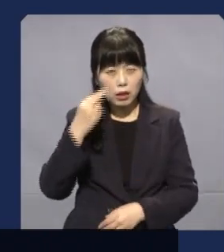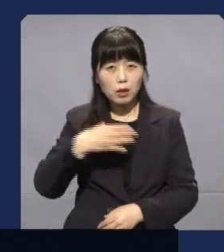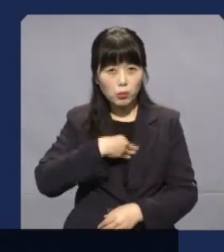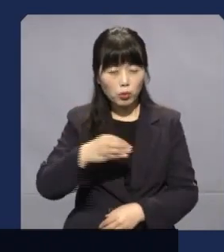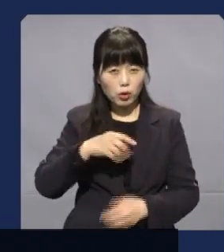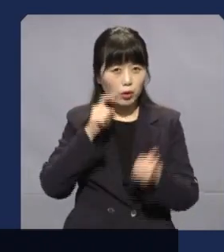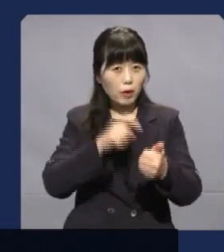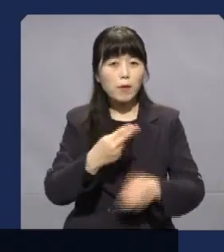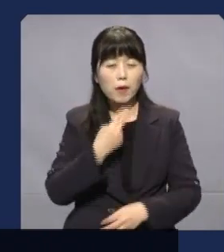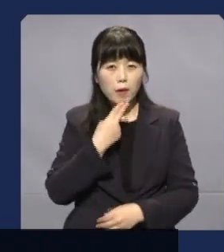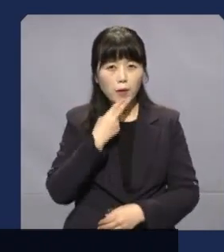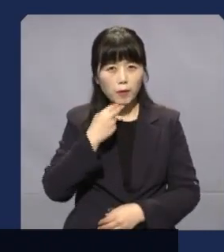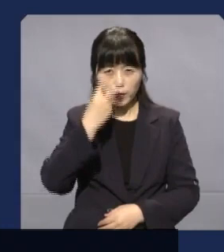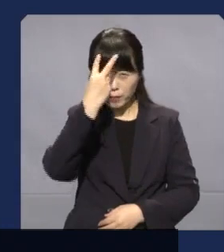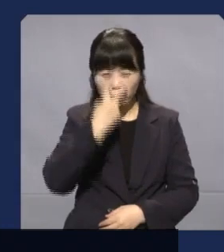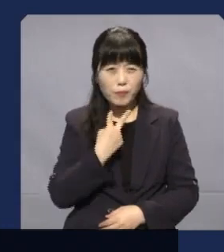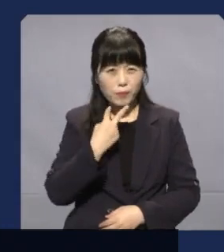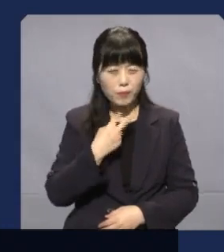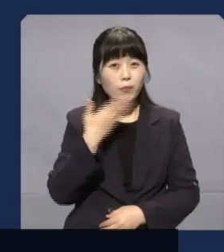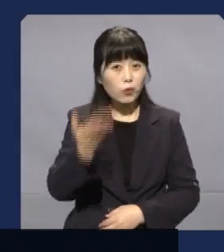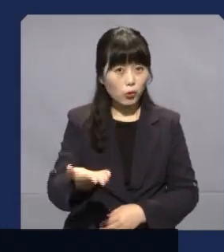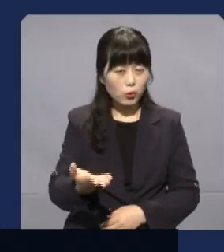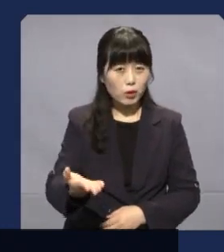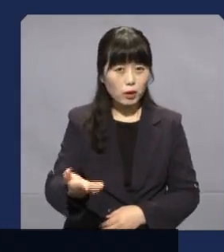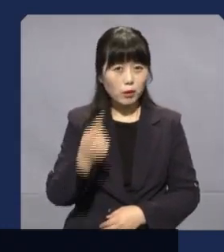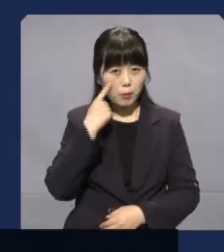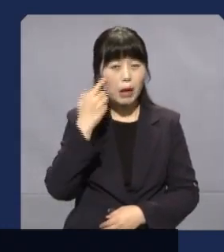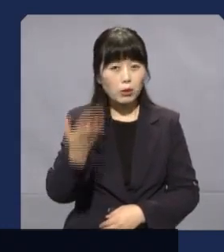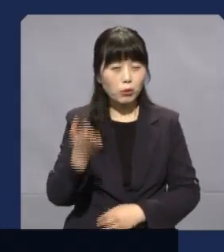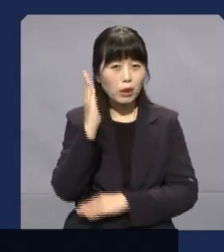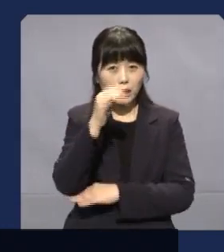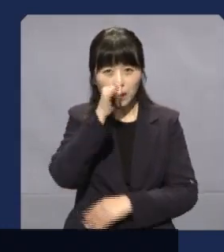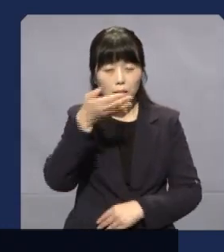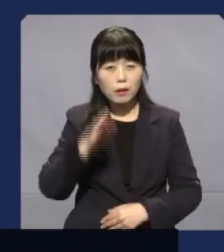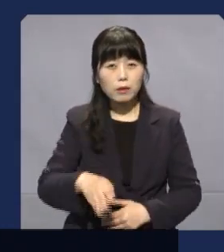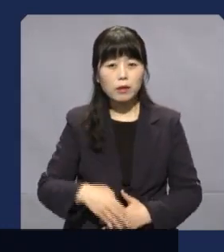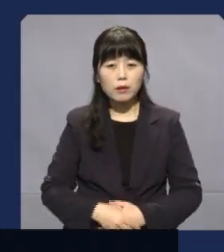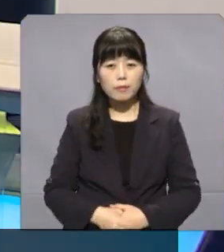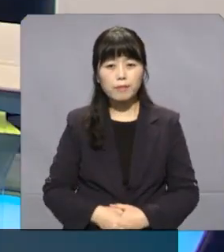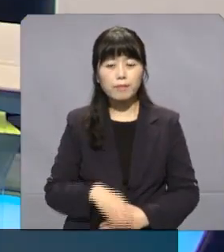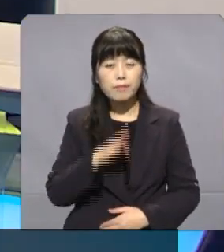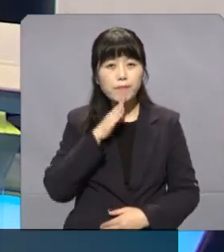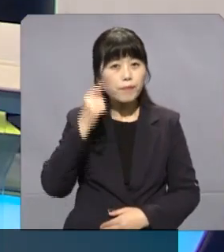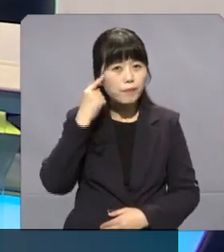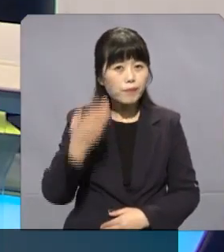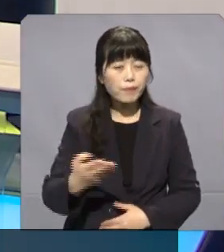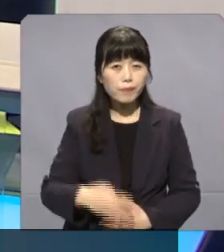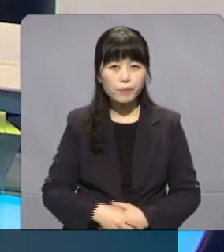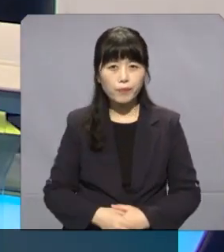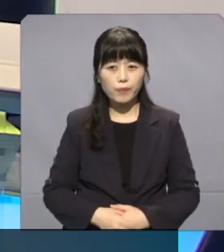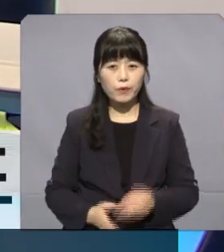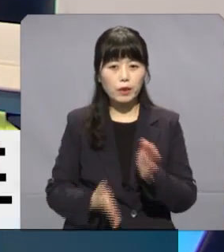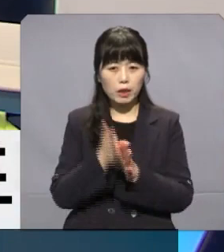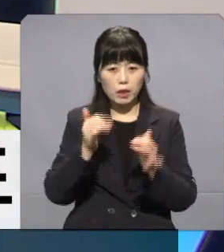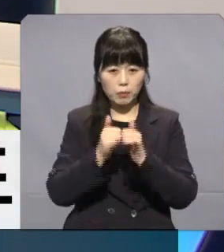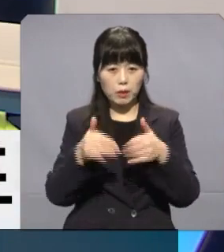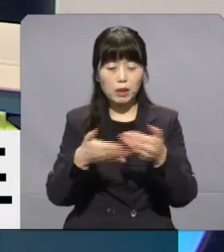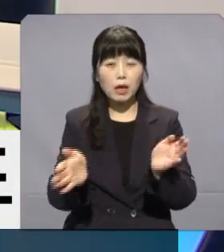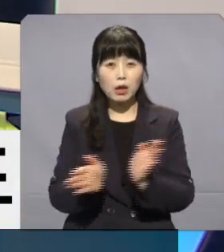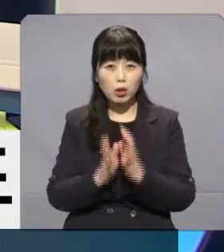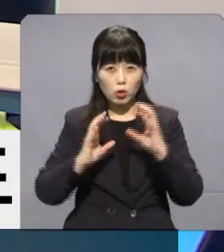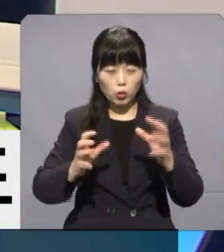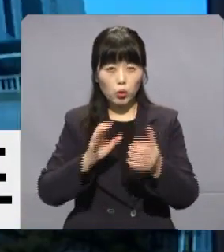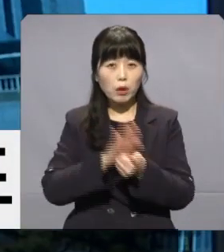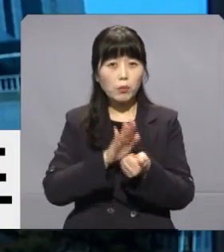않았거나 눈을 감았다 이런 이야기로 들리는데 박 교수님 맞습니까 동의하세요 시민단체에 대한